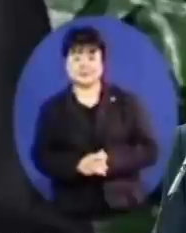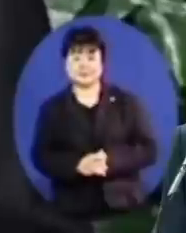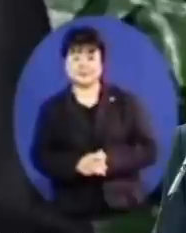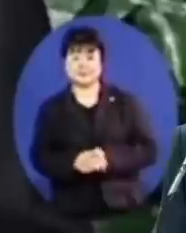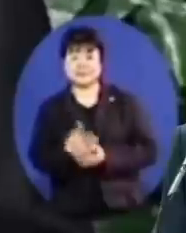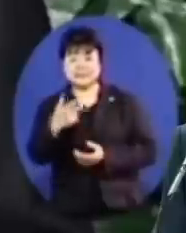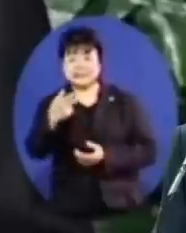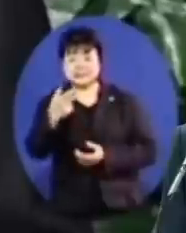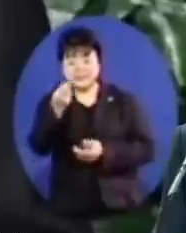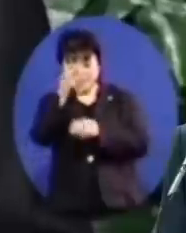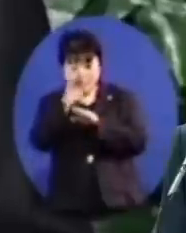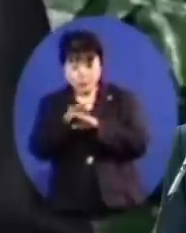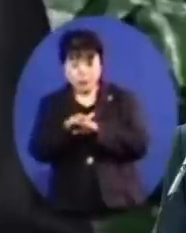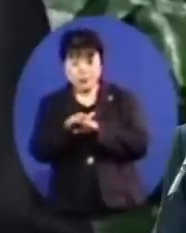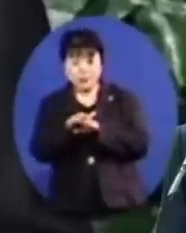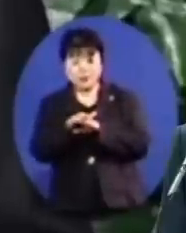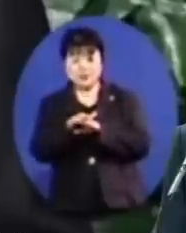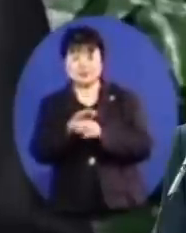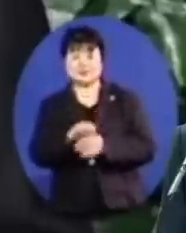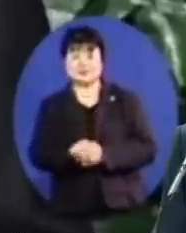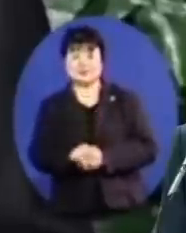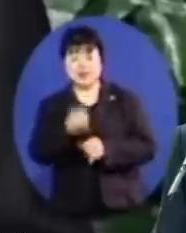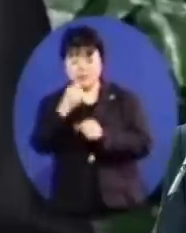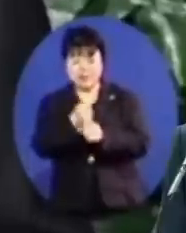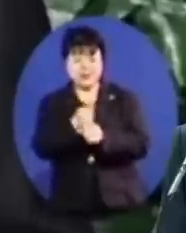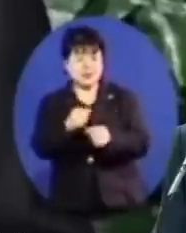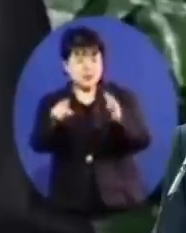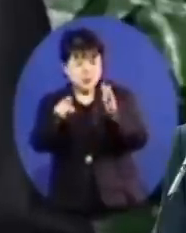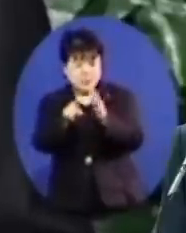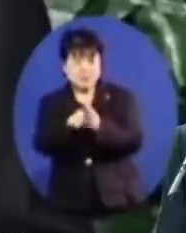70만 성도를 만들기 위해서